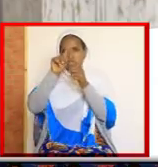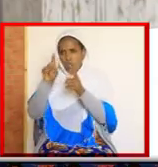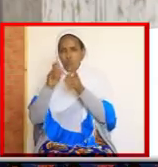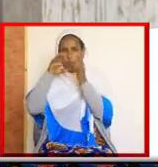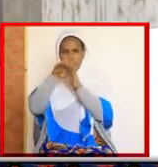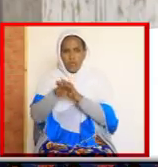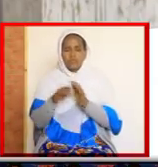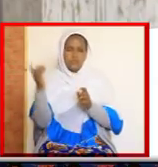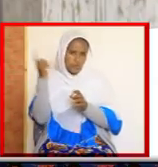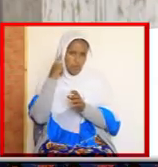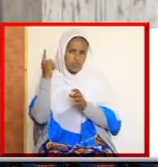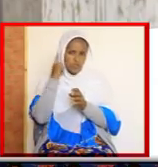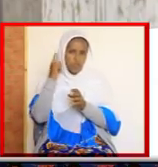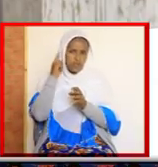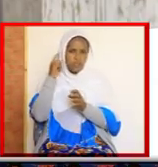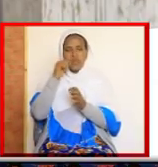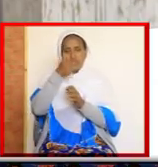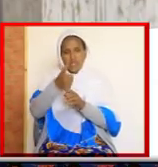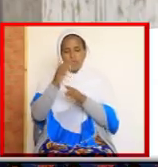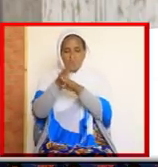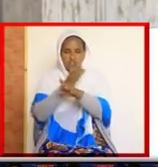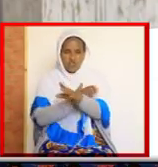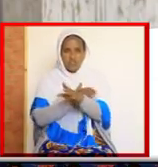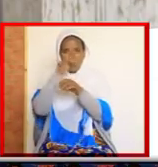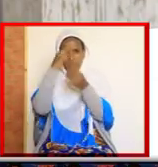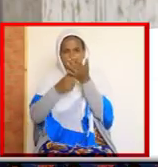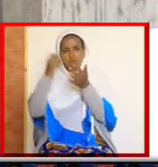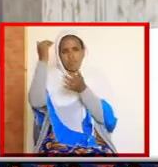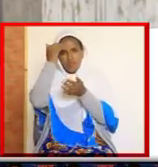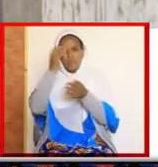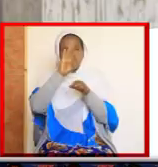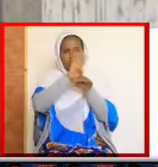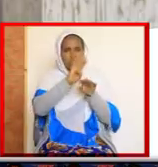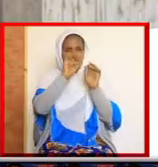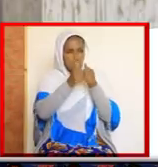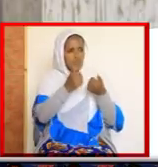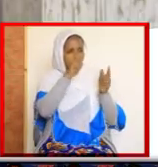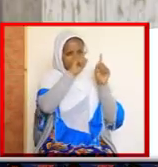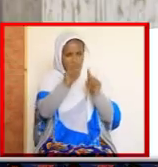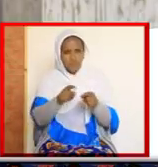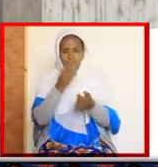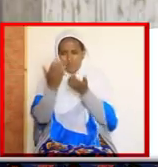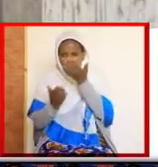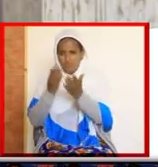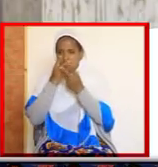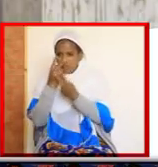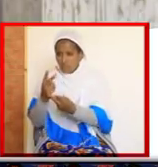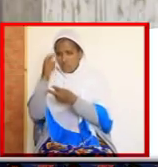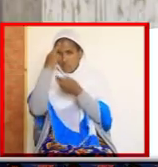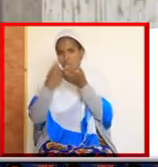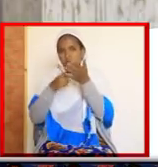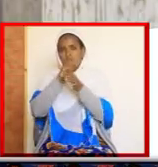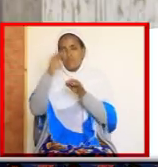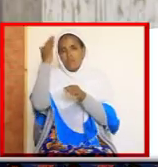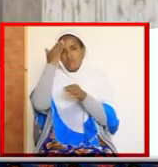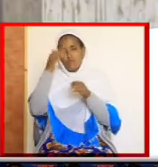በመግባት ከዛ ደግሞ ሲባል በመስማት ዘንድሮ የሰማነው ከርሞ ስለሚባል ቤተክርስቲያን ሀብታም ናት። እርግጥ እንደተባለው ሰዎች እንደሚሉት በዛ